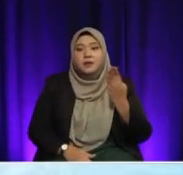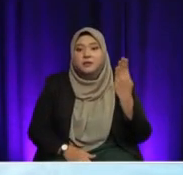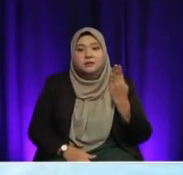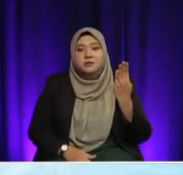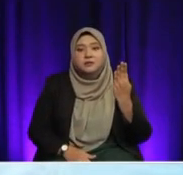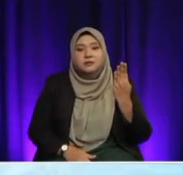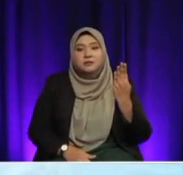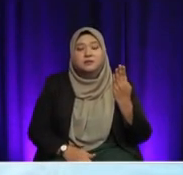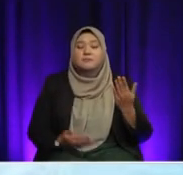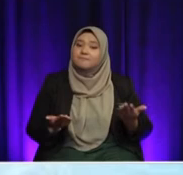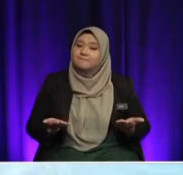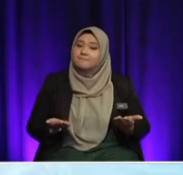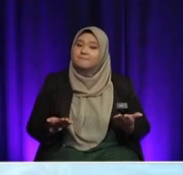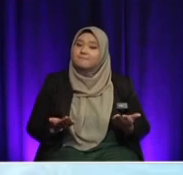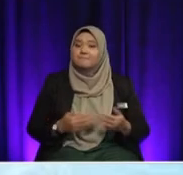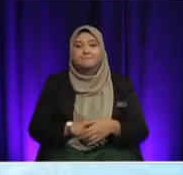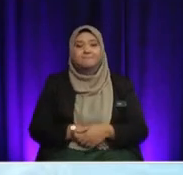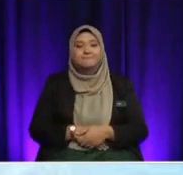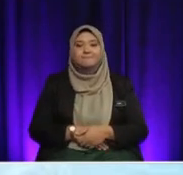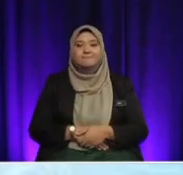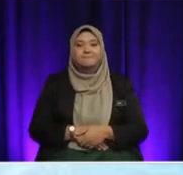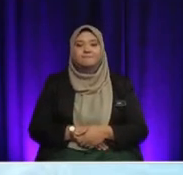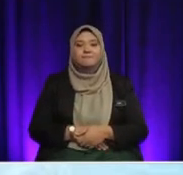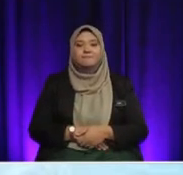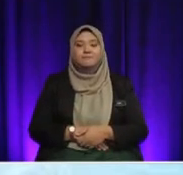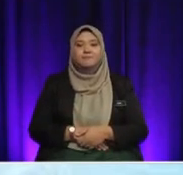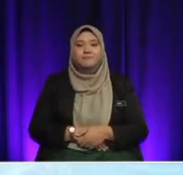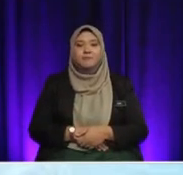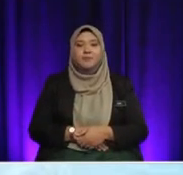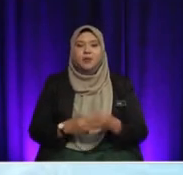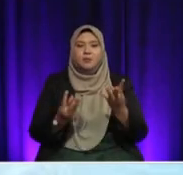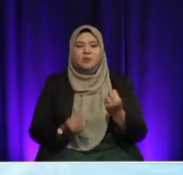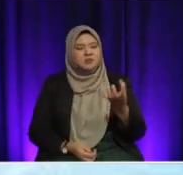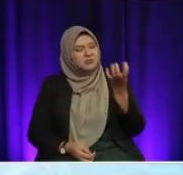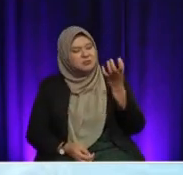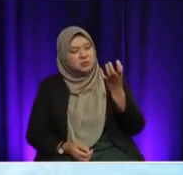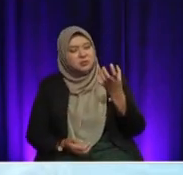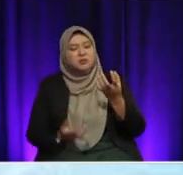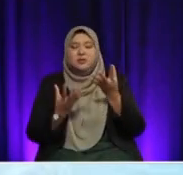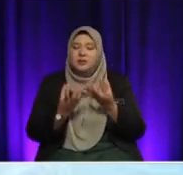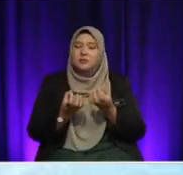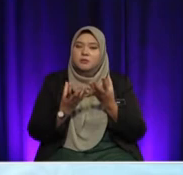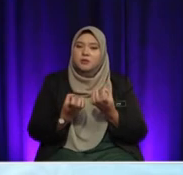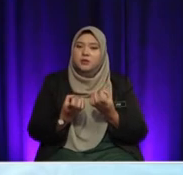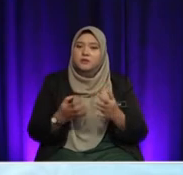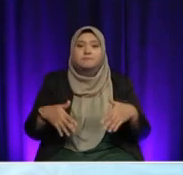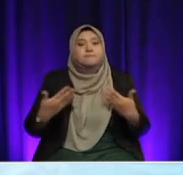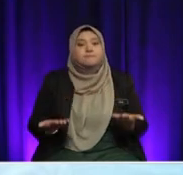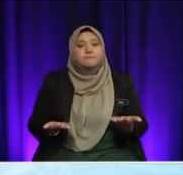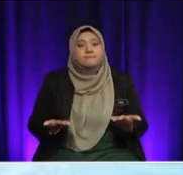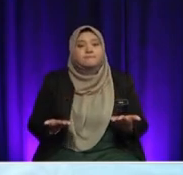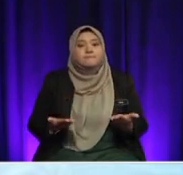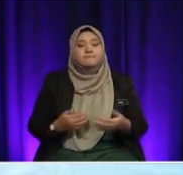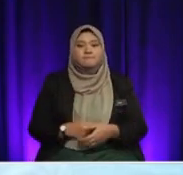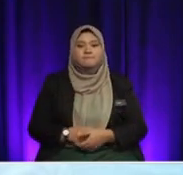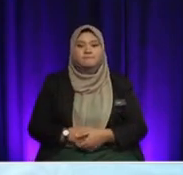tu warna kita tak nilai. Tekstur dia mesti kenyal dan padat dan dia mesti berperisa. Okey. Untuk burger daging